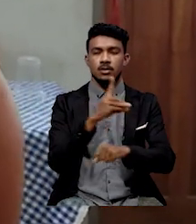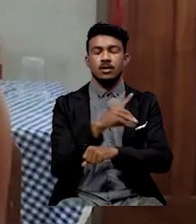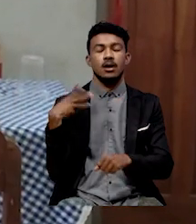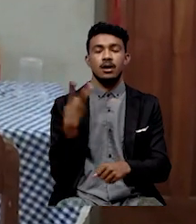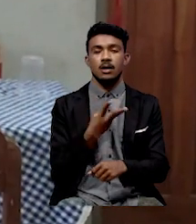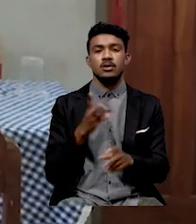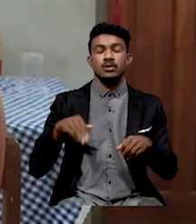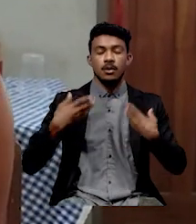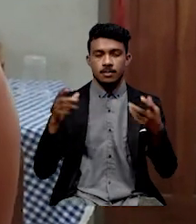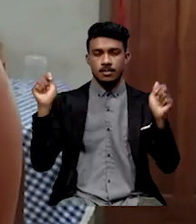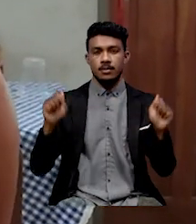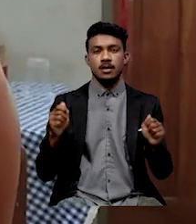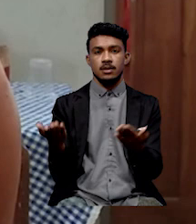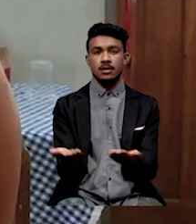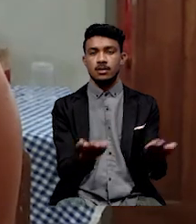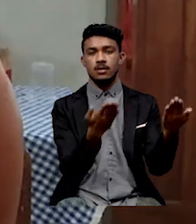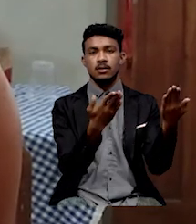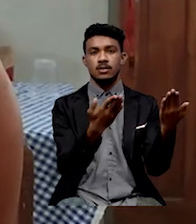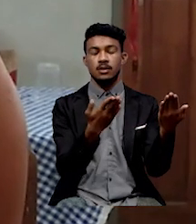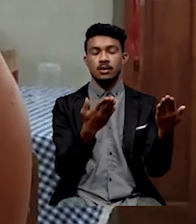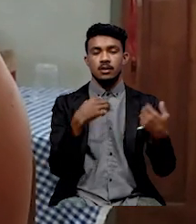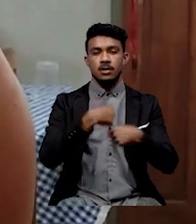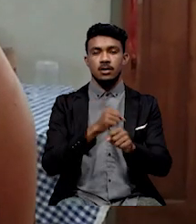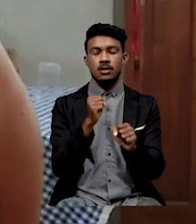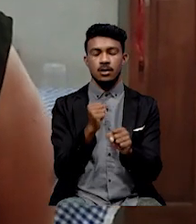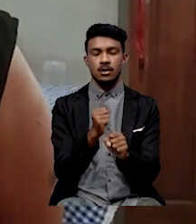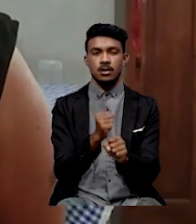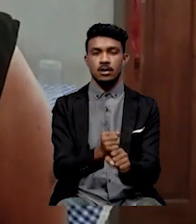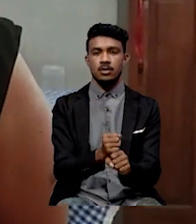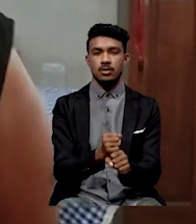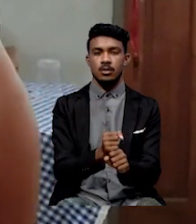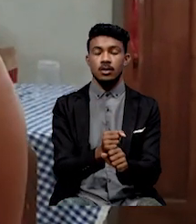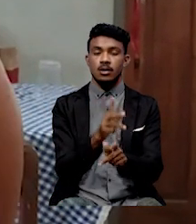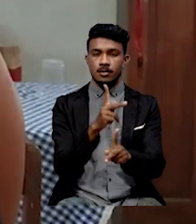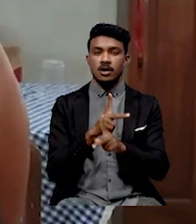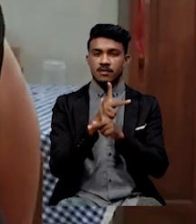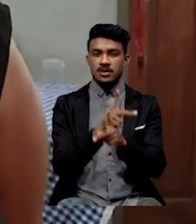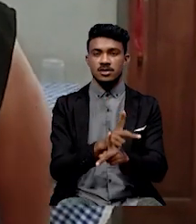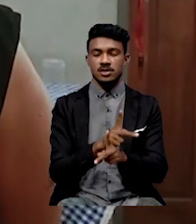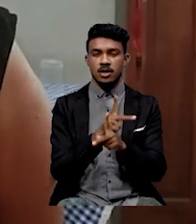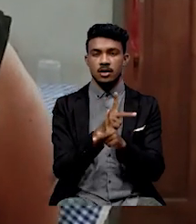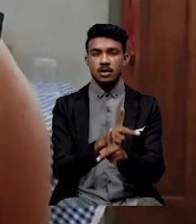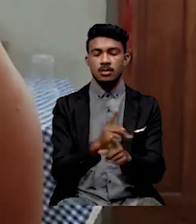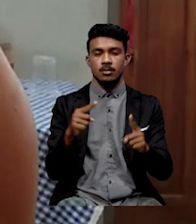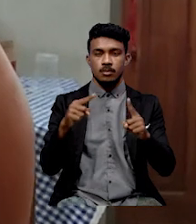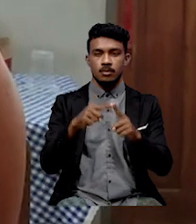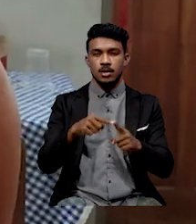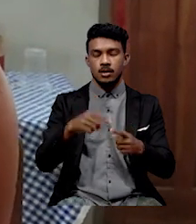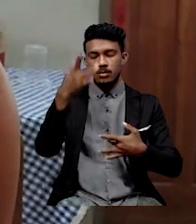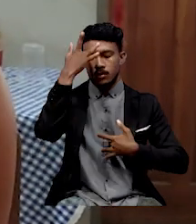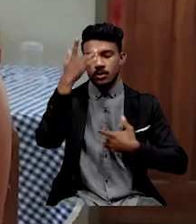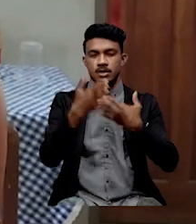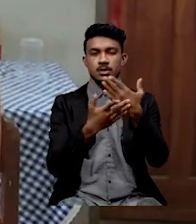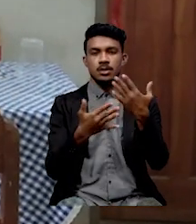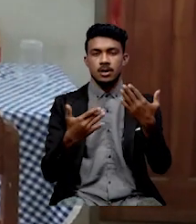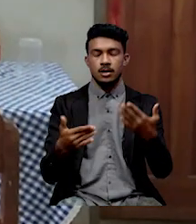hodi sa halo prevene ne halo preven samba dengke ne